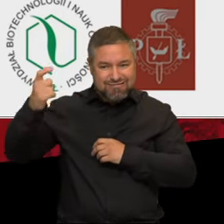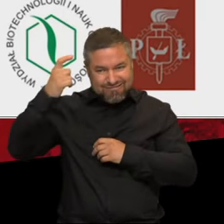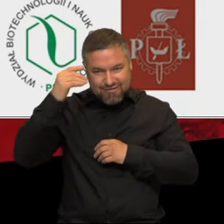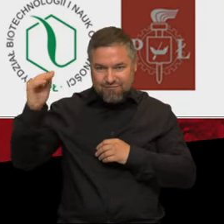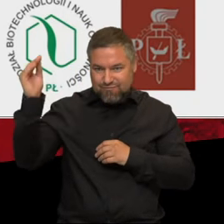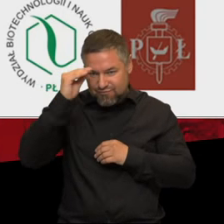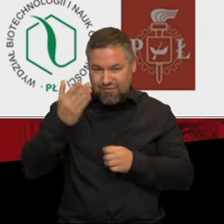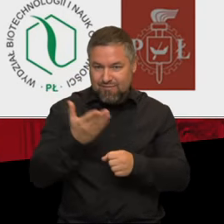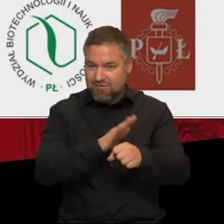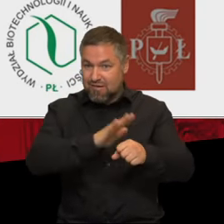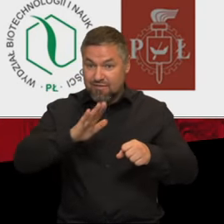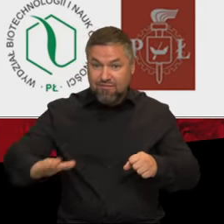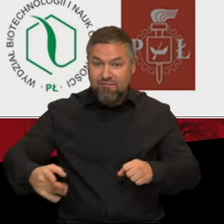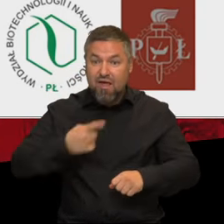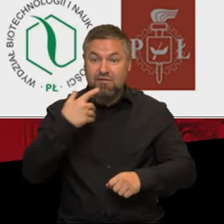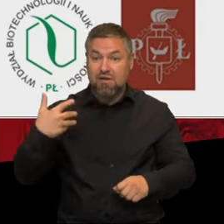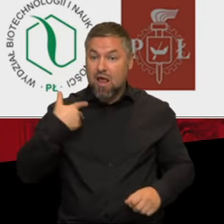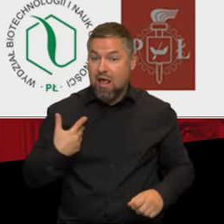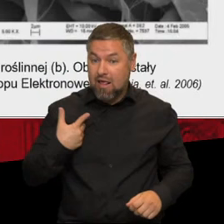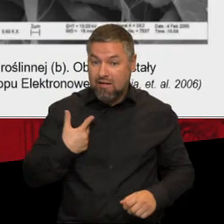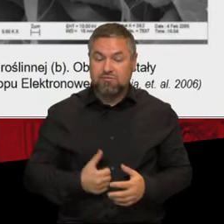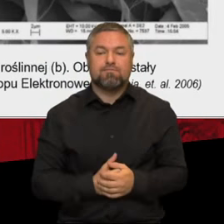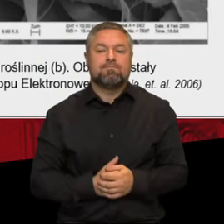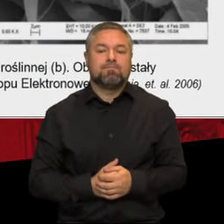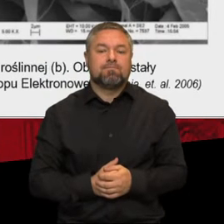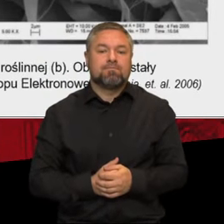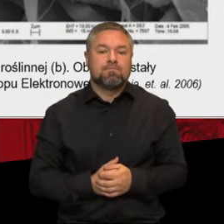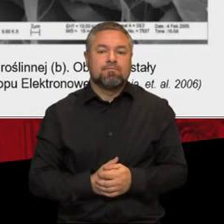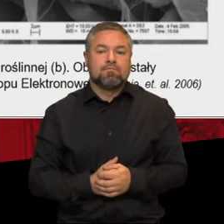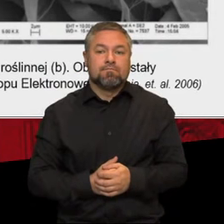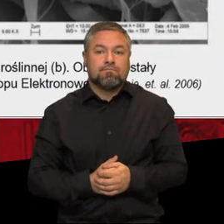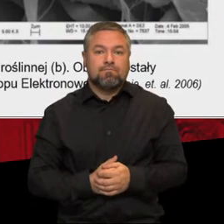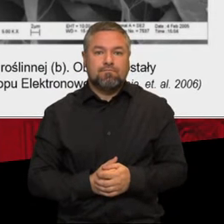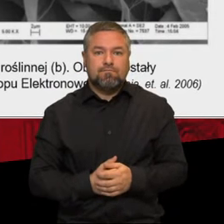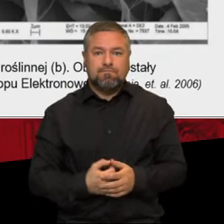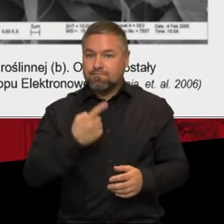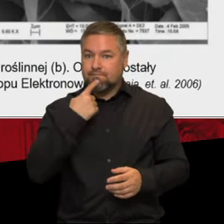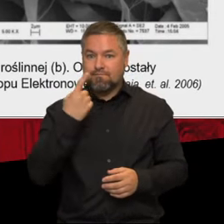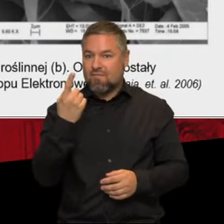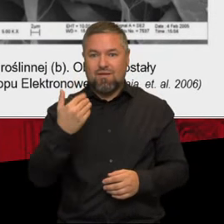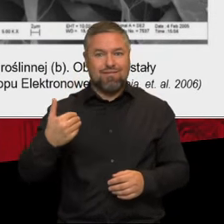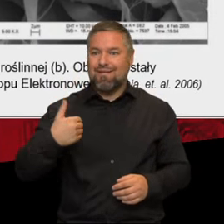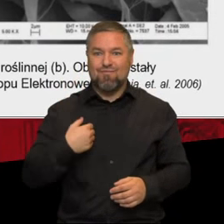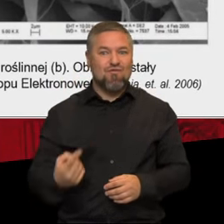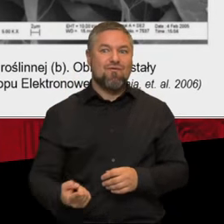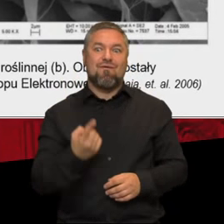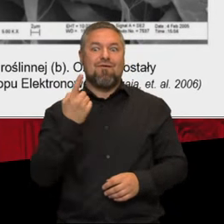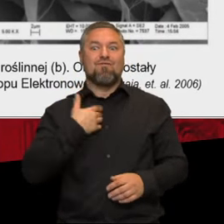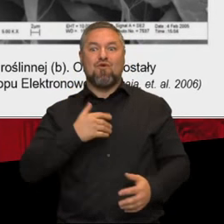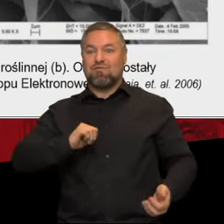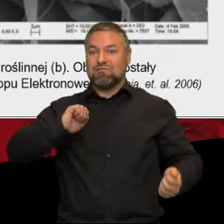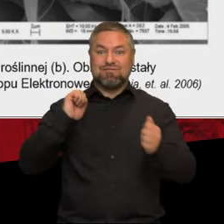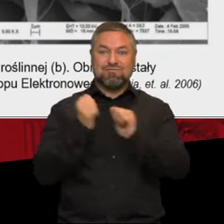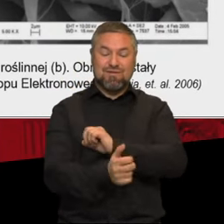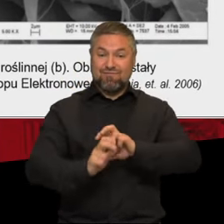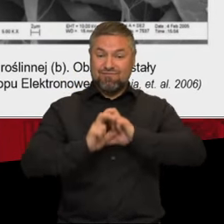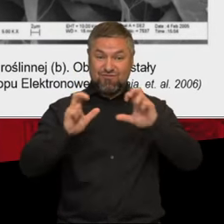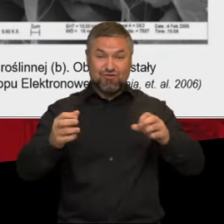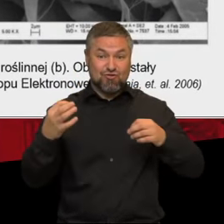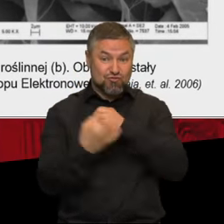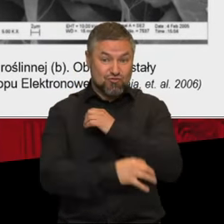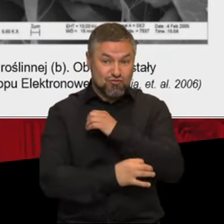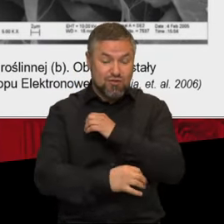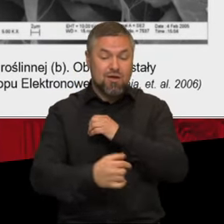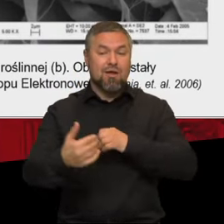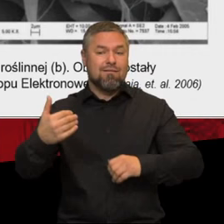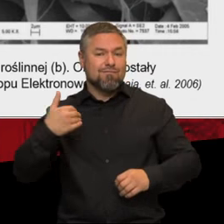Kształcenia Międzynarodowego w języku angielskim. Język nie był jedyną moją zmianą w trakcie studiów.